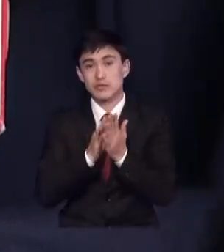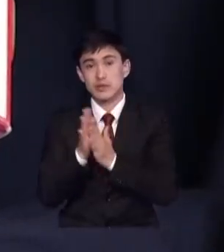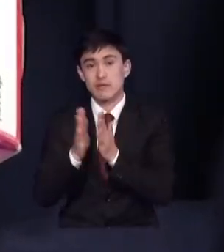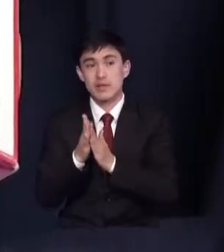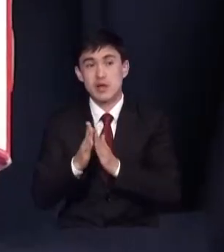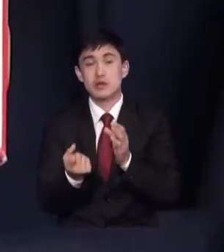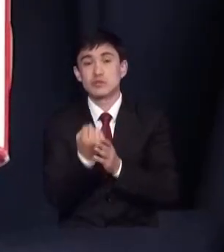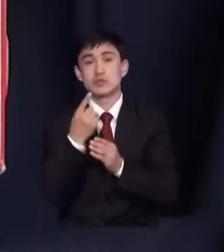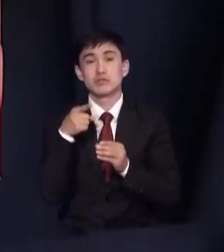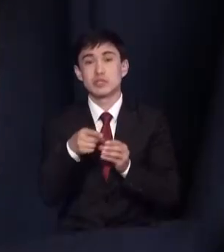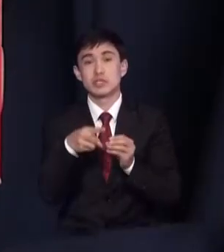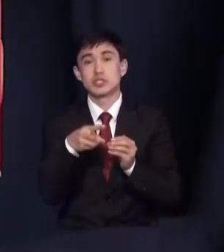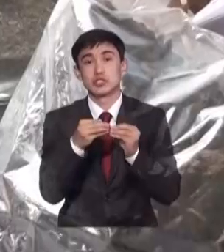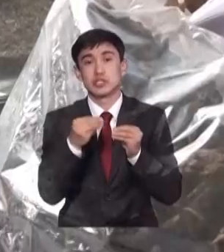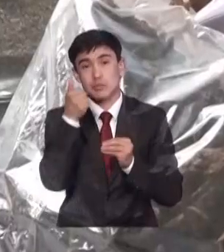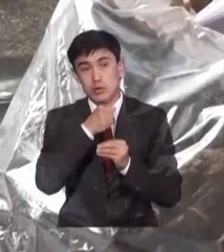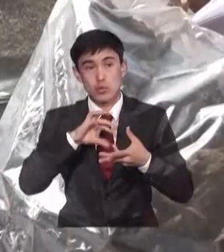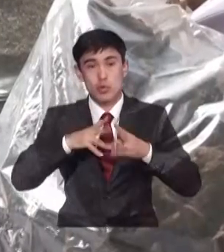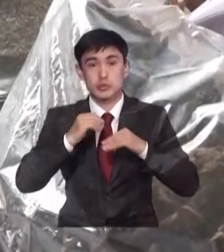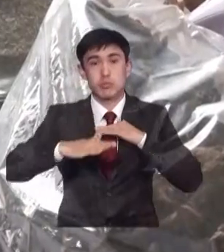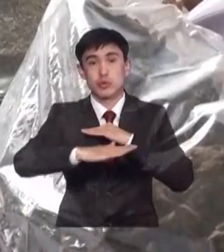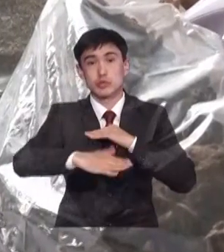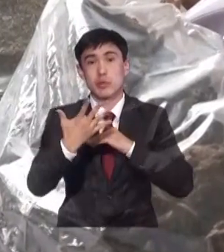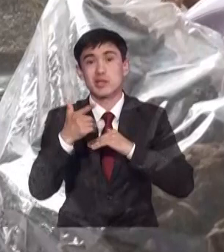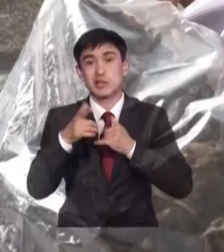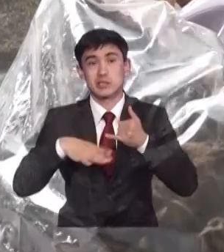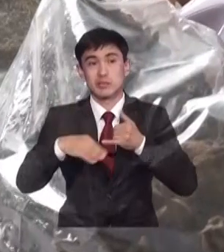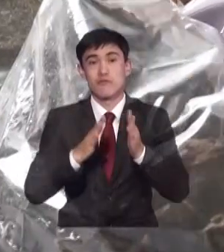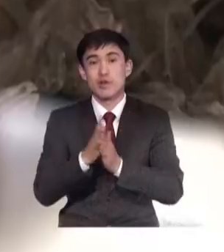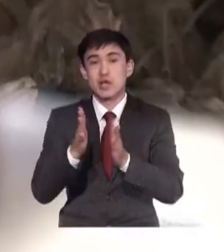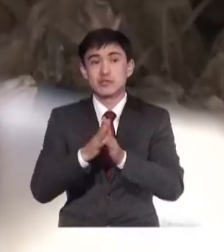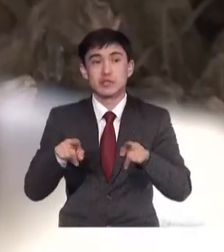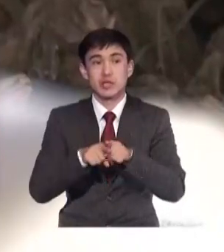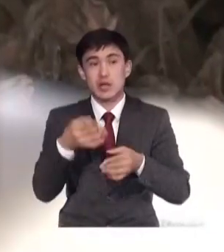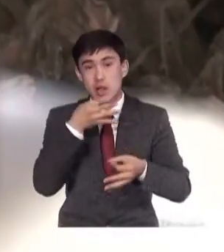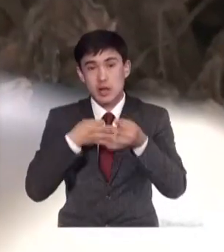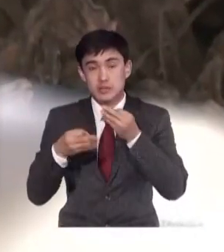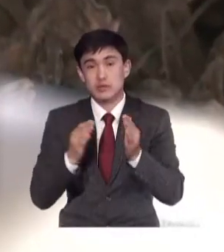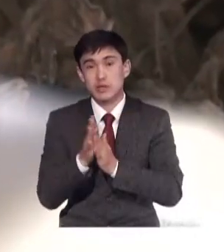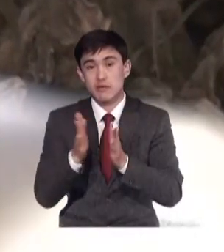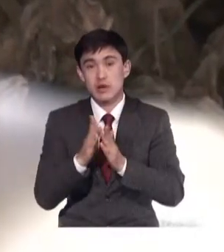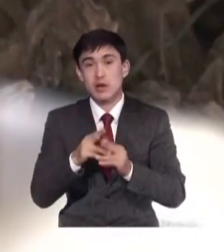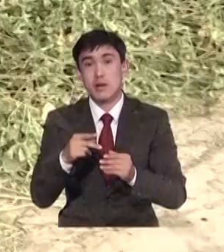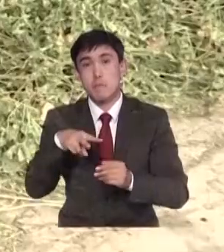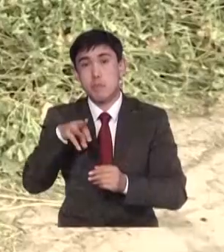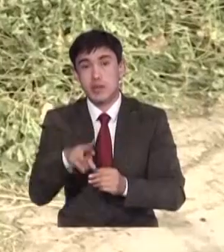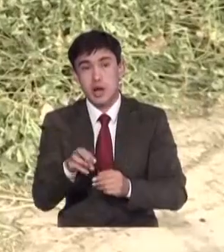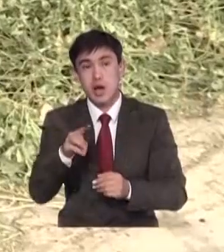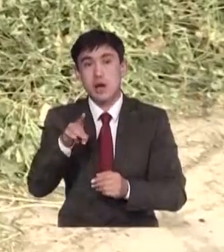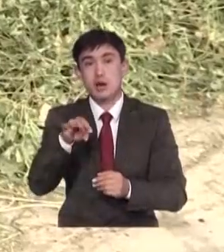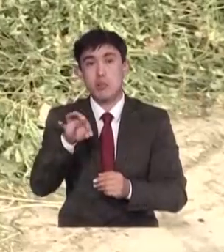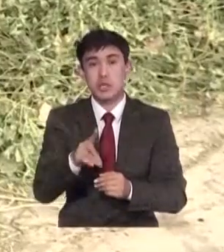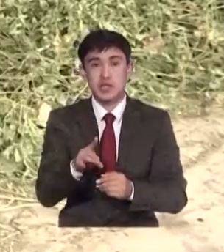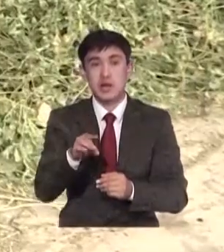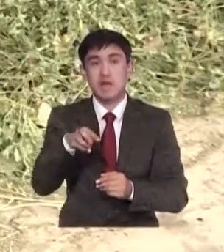Основана в 2010 году. Общая площадь – 5 гектаров. Здесь выращивают такие лекарственные травы, как мята, ромашка, мелисса